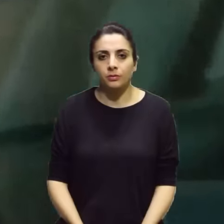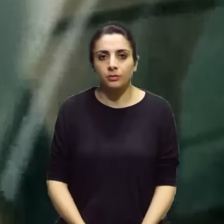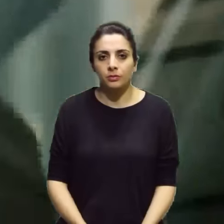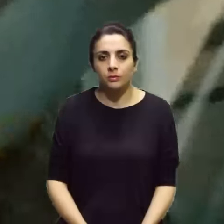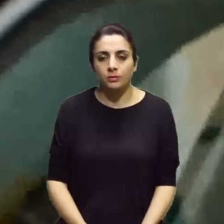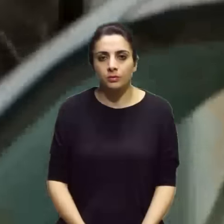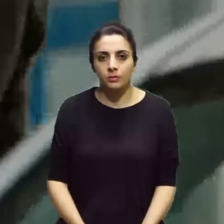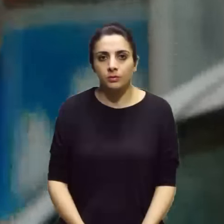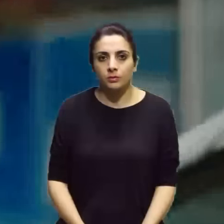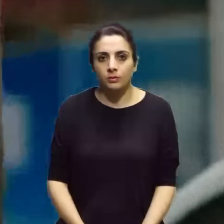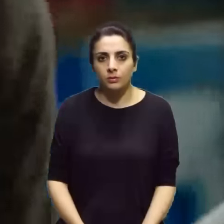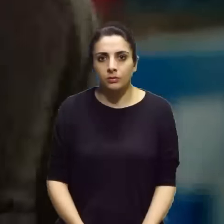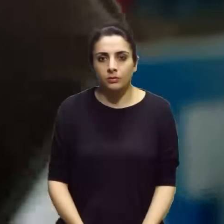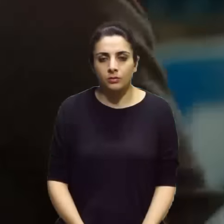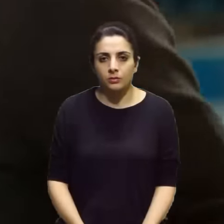Tolga poşetle indi.